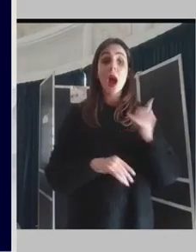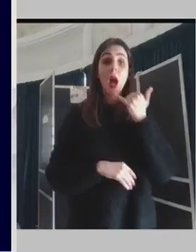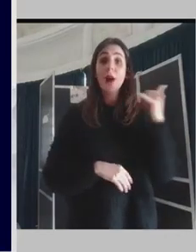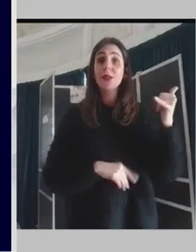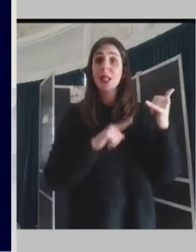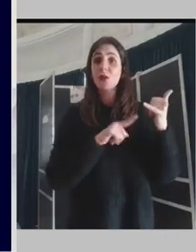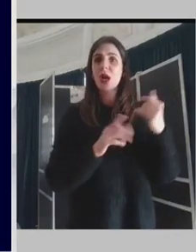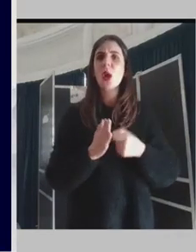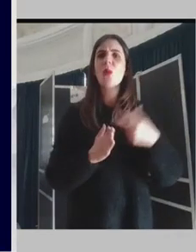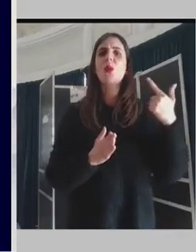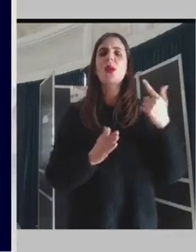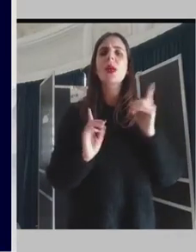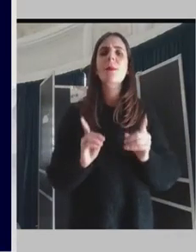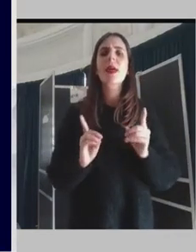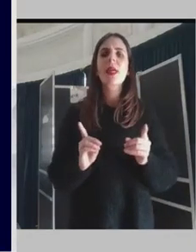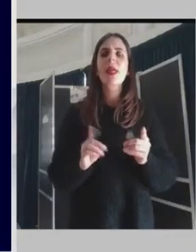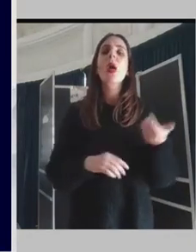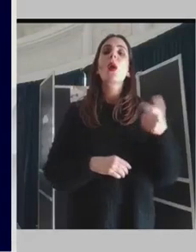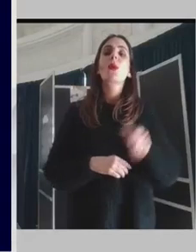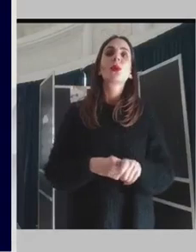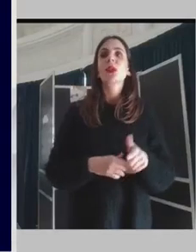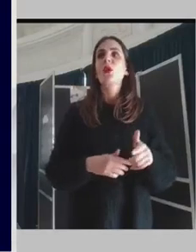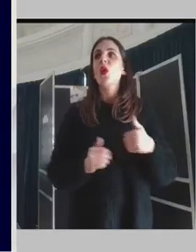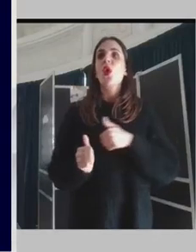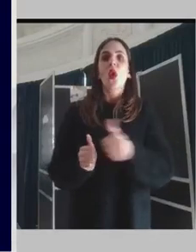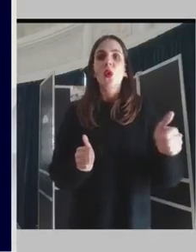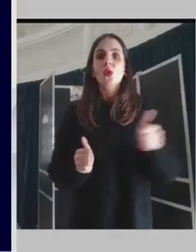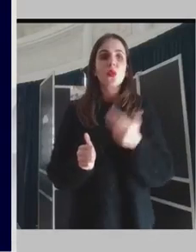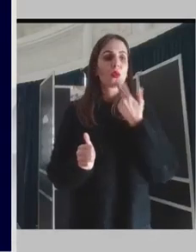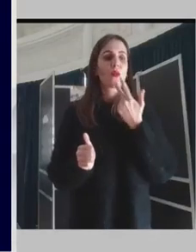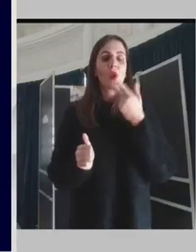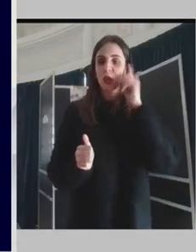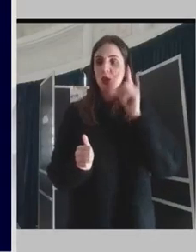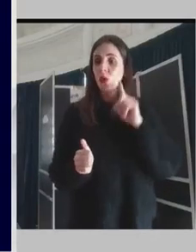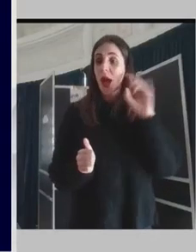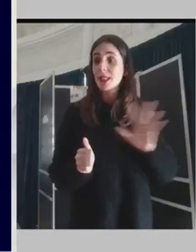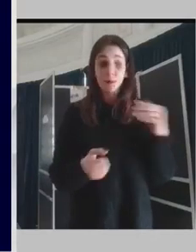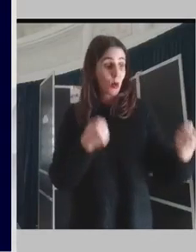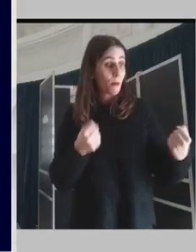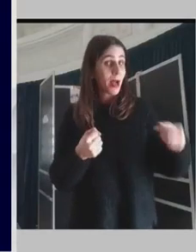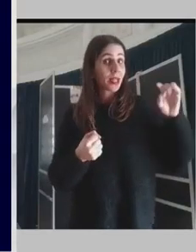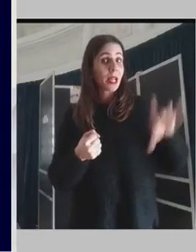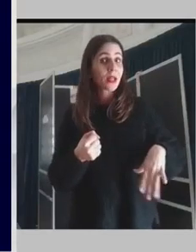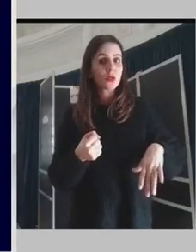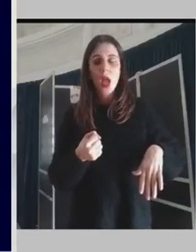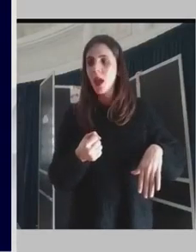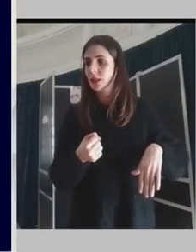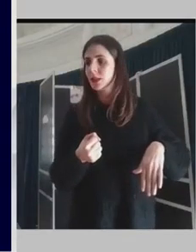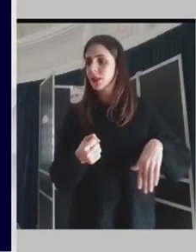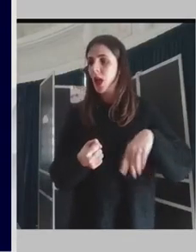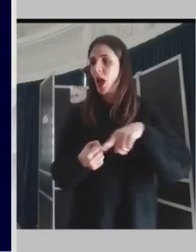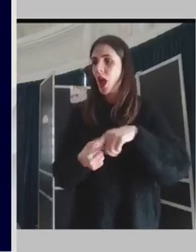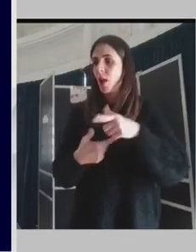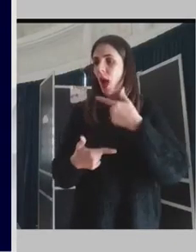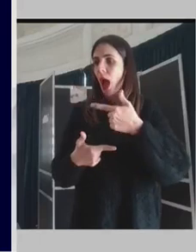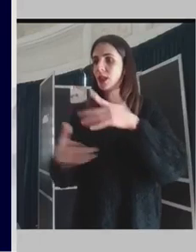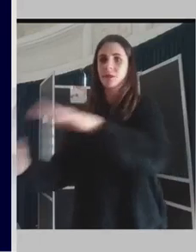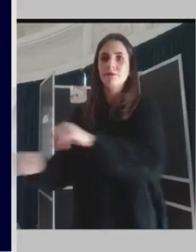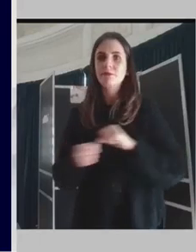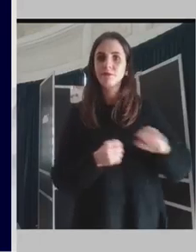Perché uno verrebbe spontaneo caricare la persona in macchina e portarla all'ospedale più vicino. No!